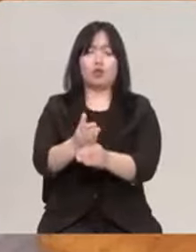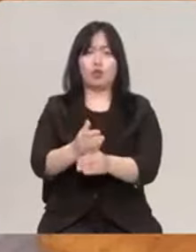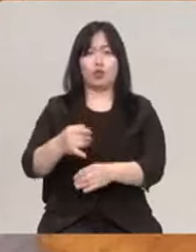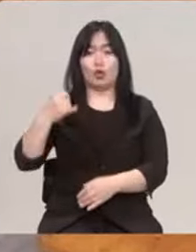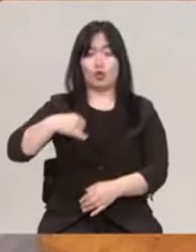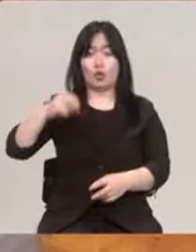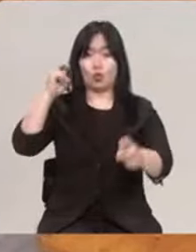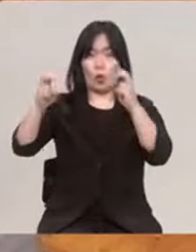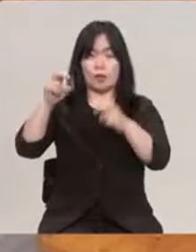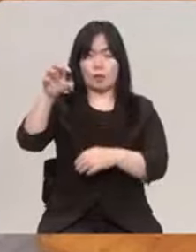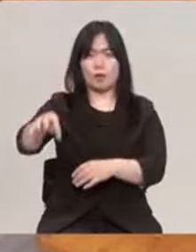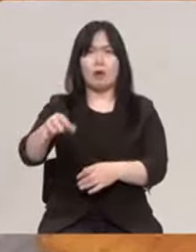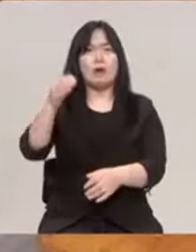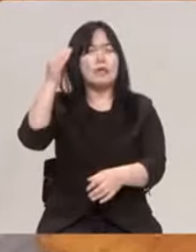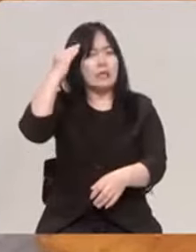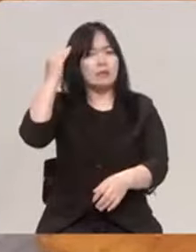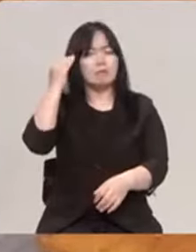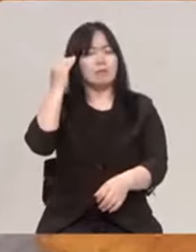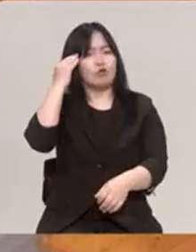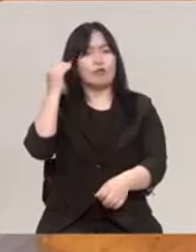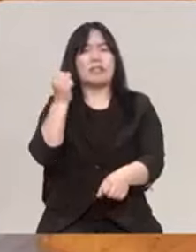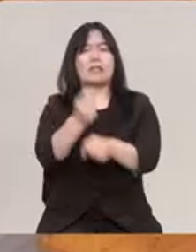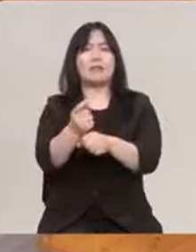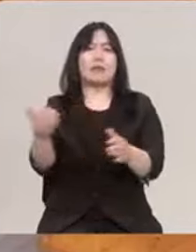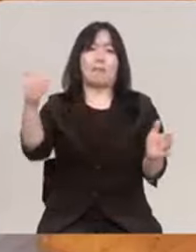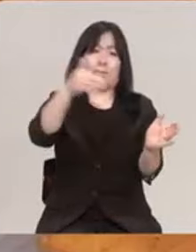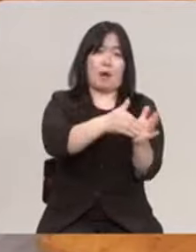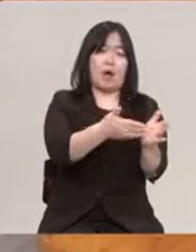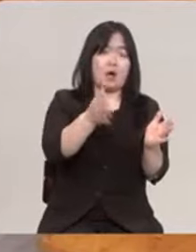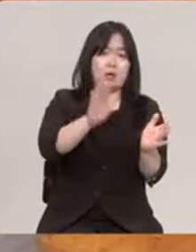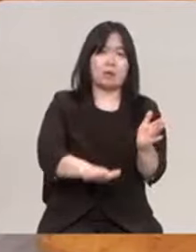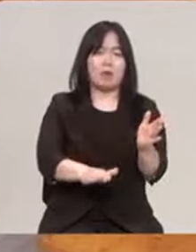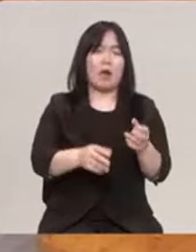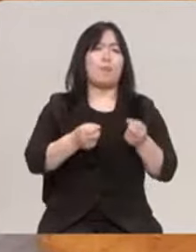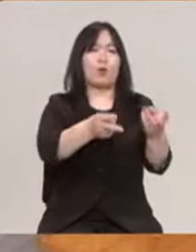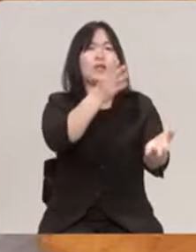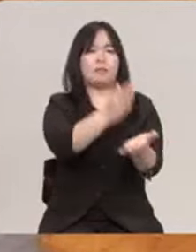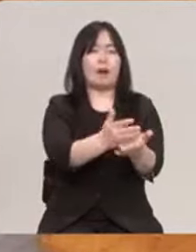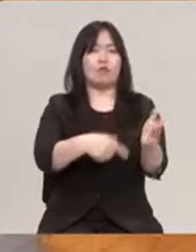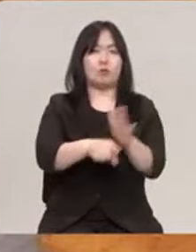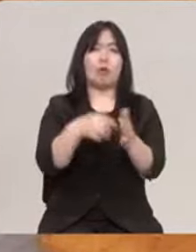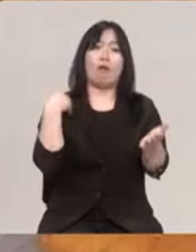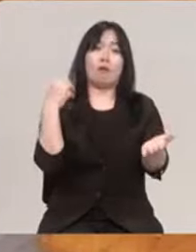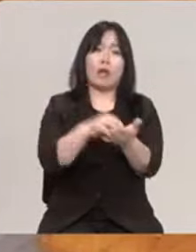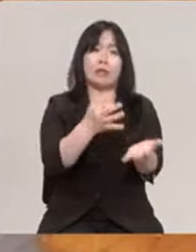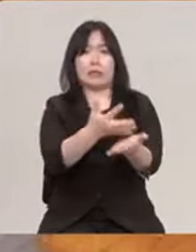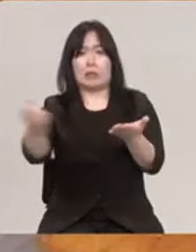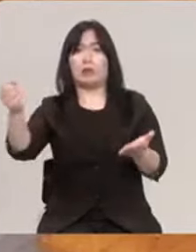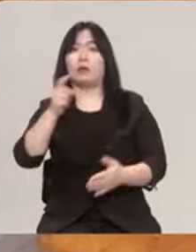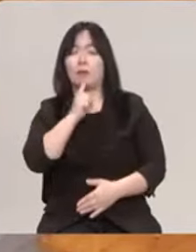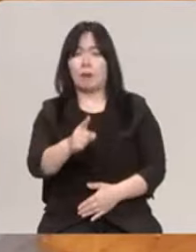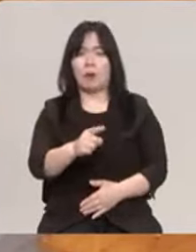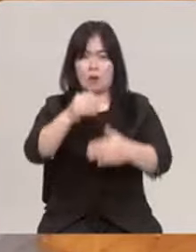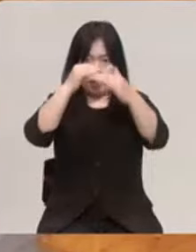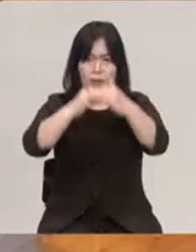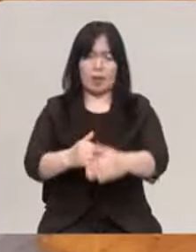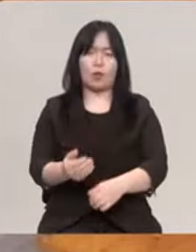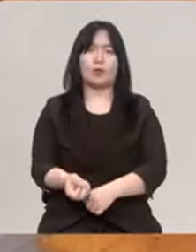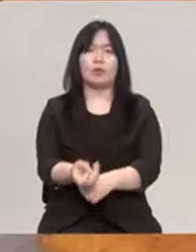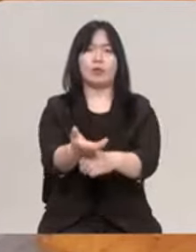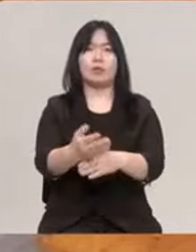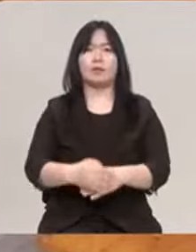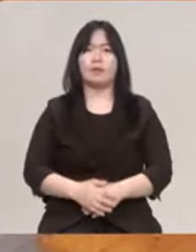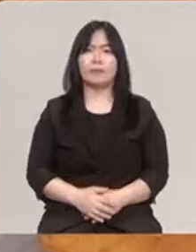중국 업체들이 이미 한국에 도착한 상품의 배송을 가로막고 되가져갔기 때문인데요. 오정현 기자가